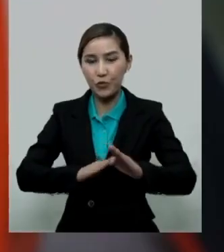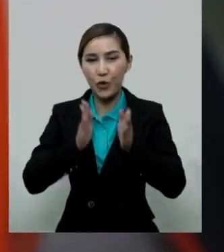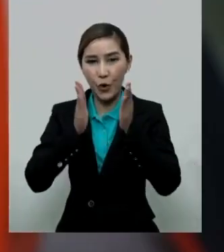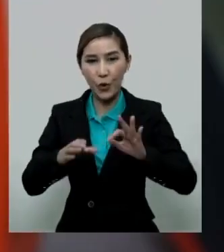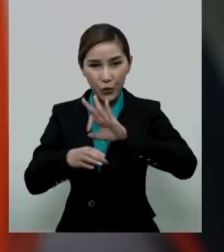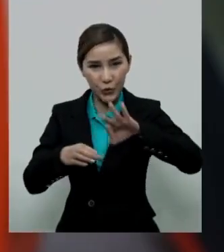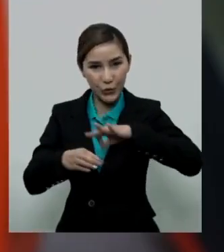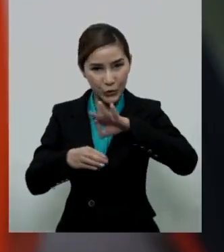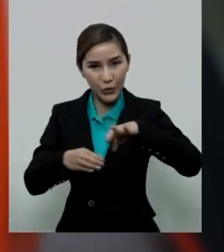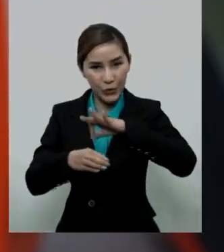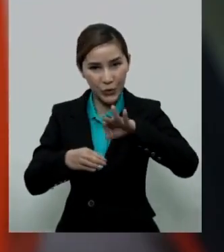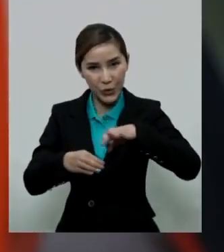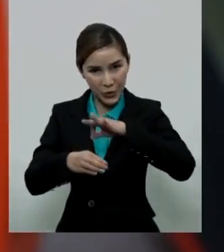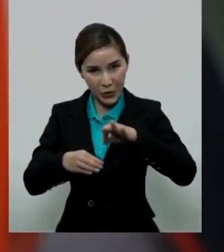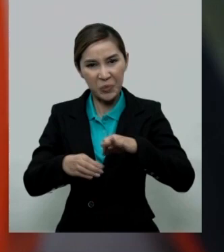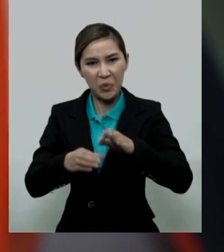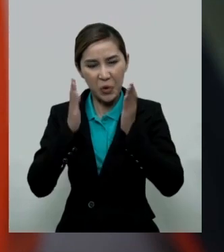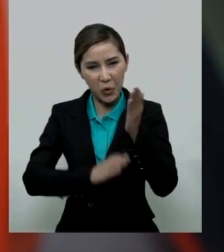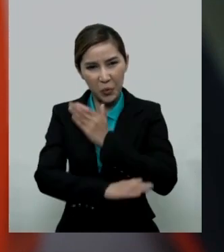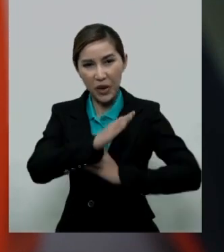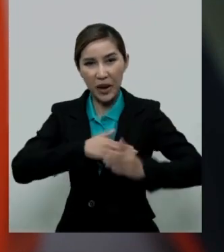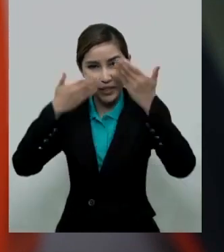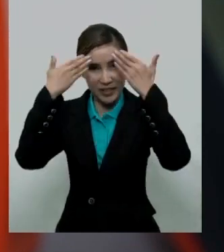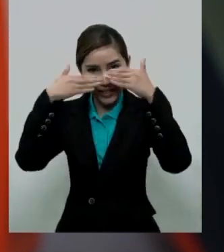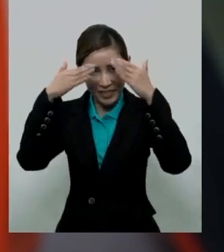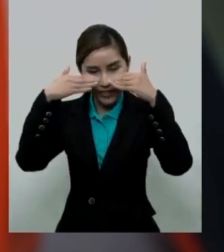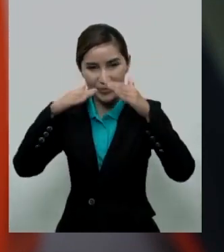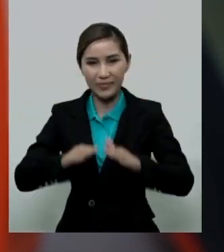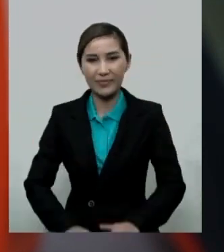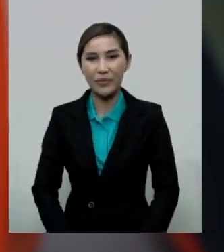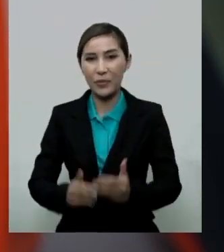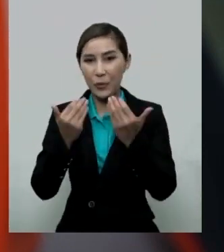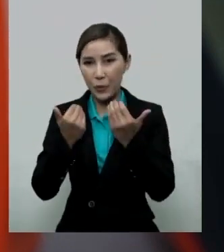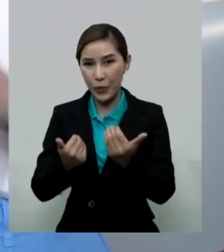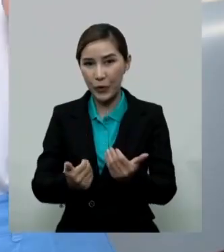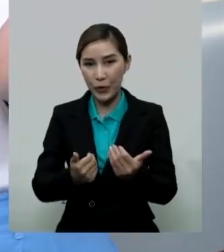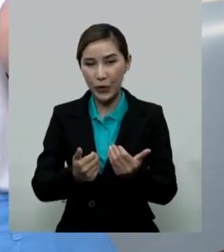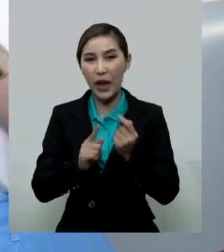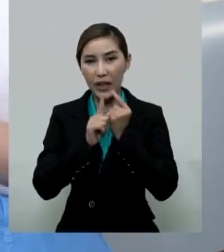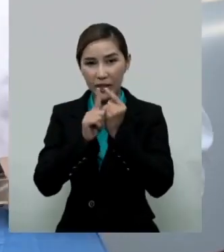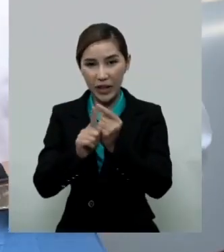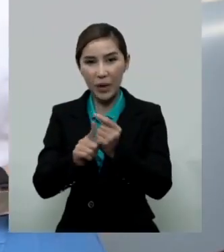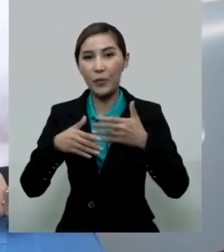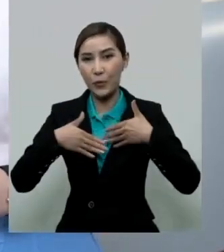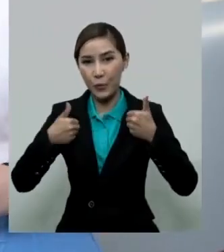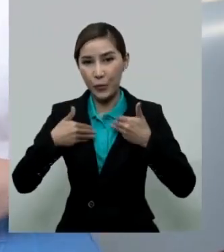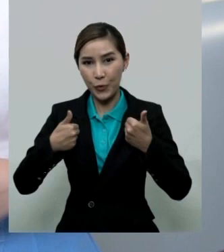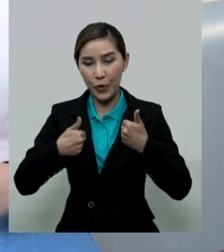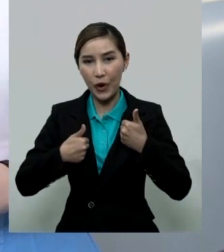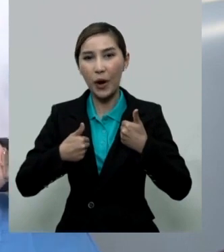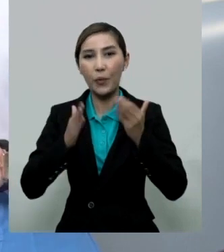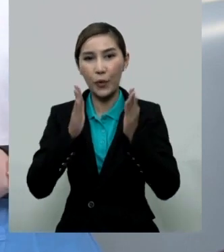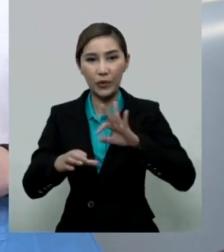ากฝีมือของเหล่าบาริสต้าค่ะซึ่งเป็นบาริสต้าที่เป็นคนพิการทางการเห็นด้วยนะคะวันนี้ตามท่านมาสุขใจไปด้ว